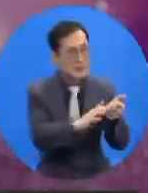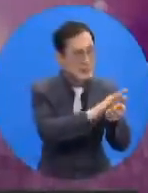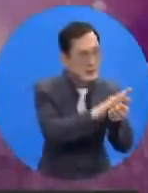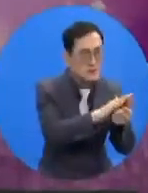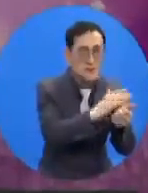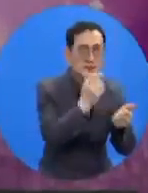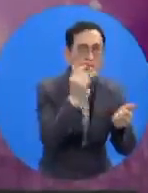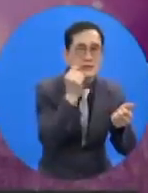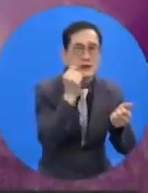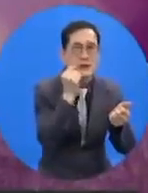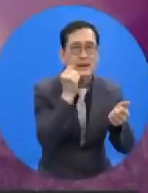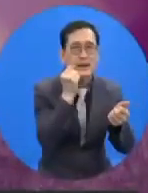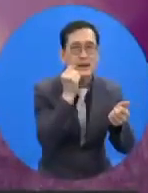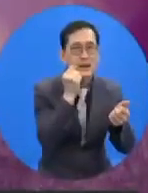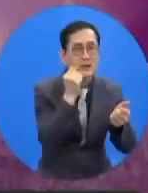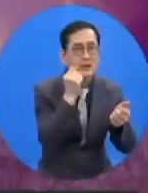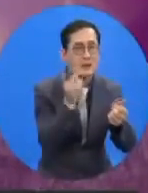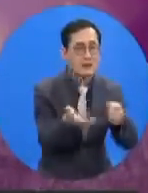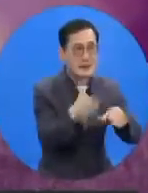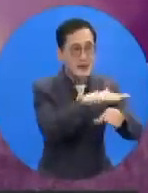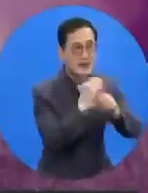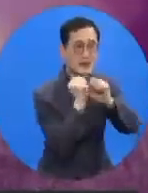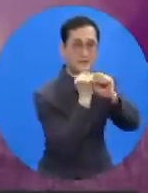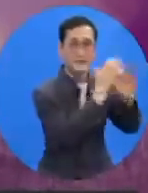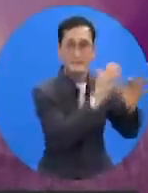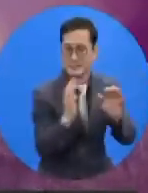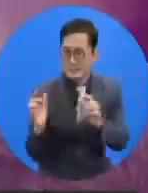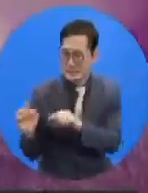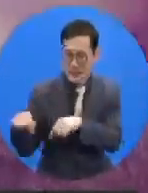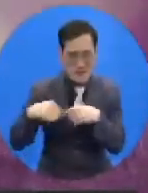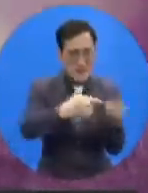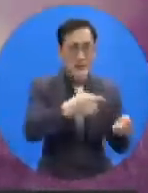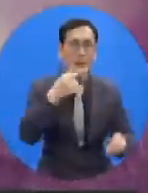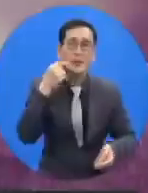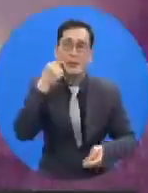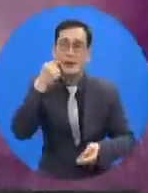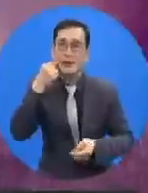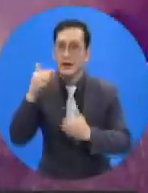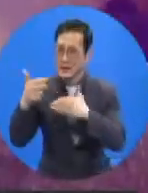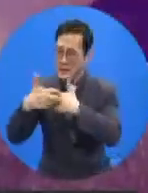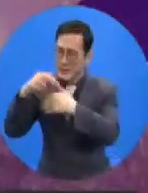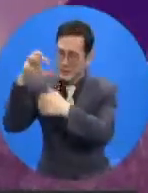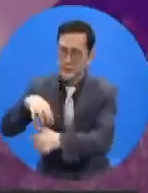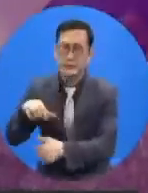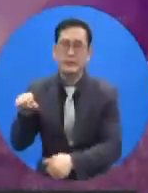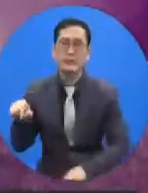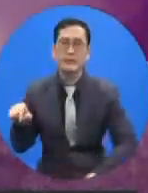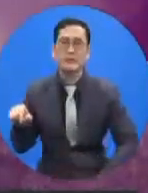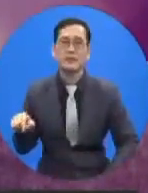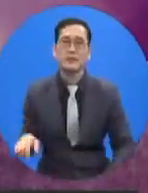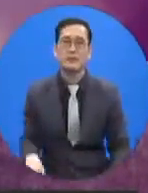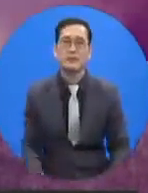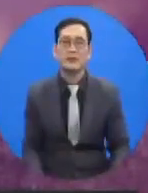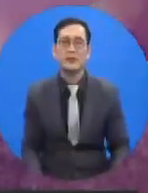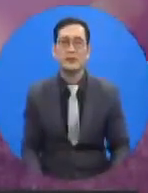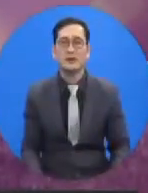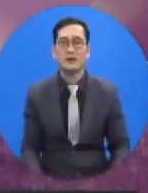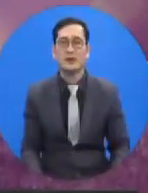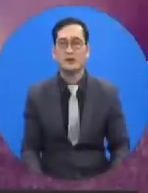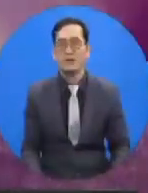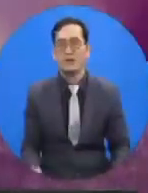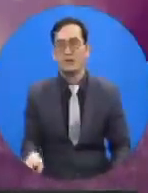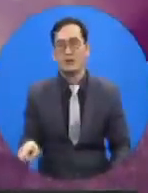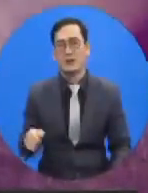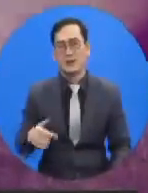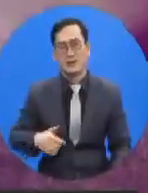자녀들의 답답한 마음을 생각할 때 과연 정부가 긴급생활비를 준다 하더라도 무슨 의미가 있나 라는 생각이 들